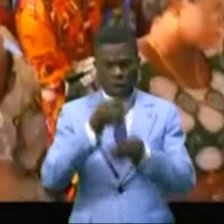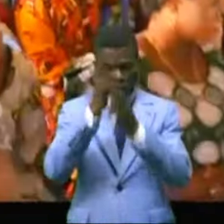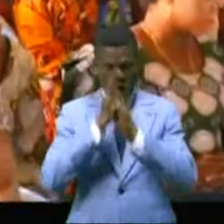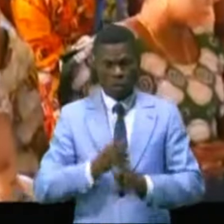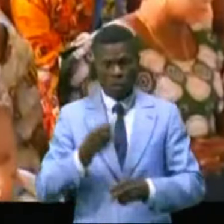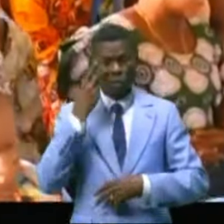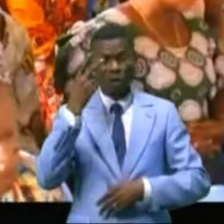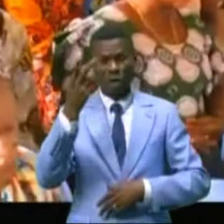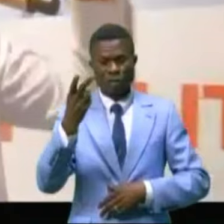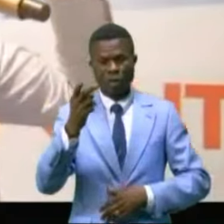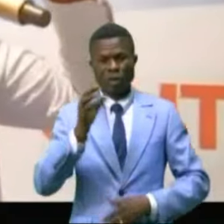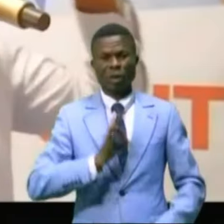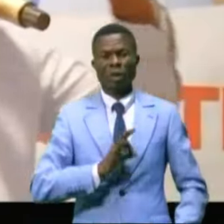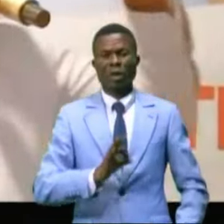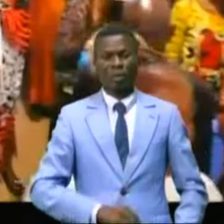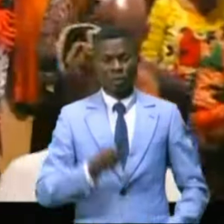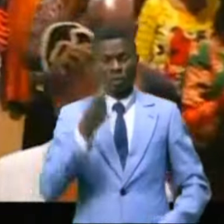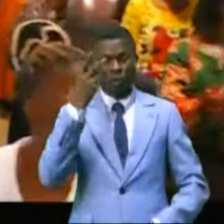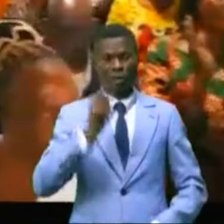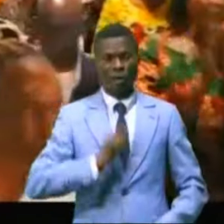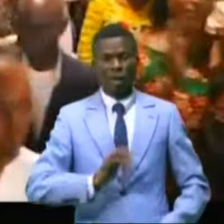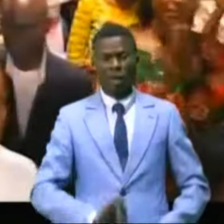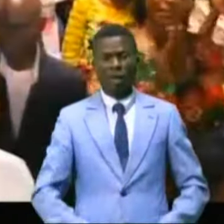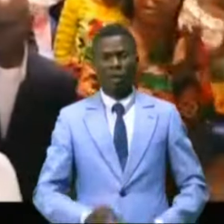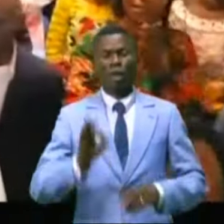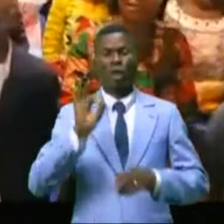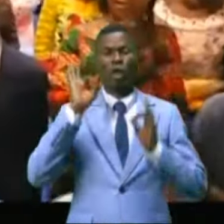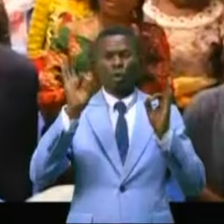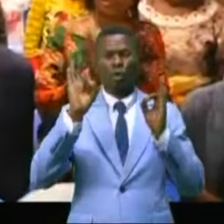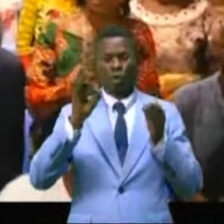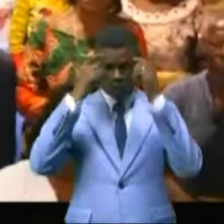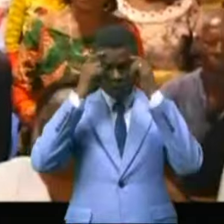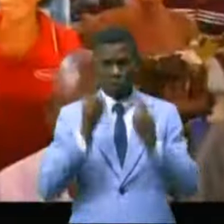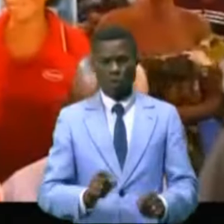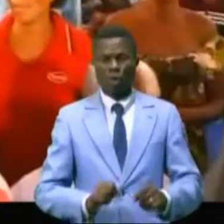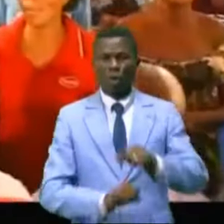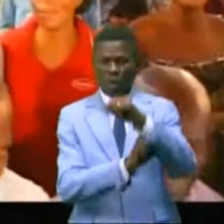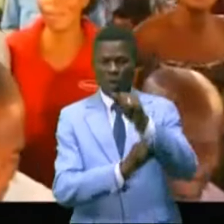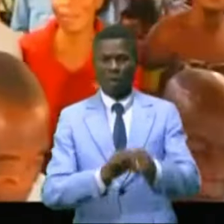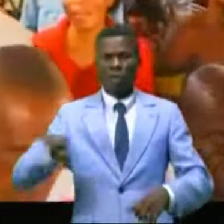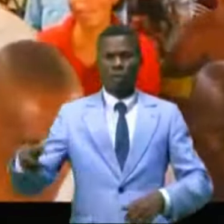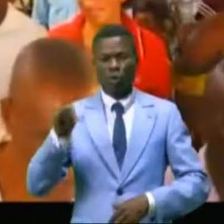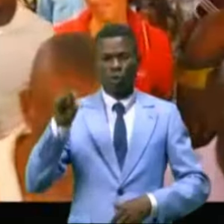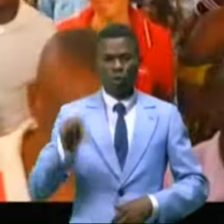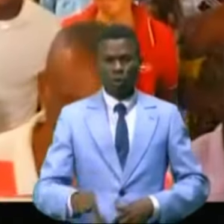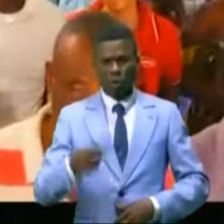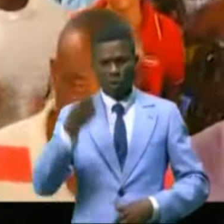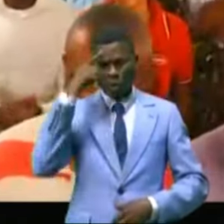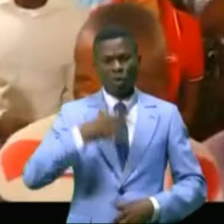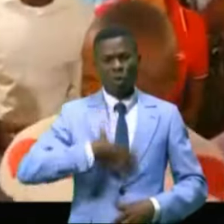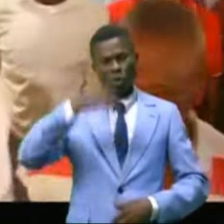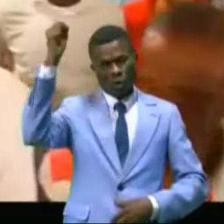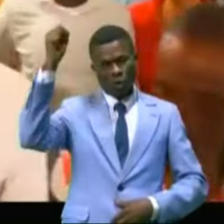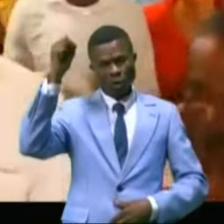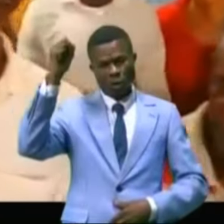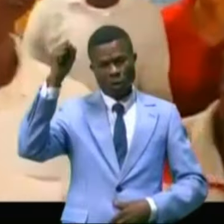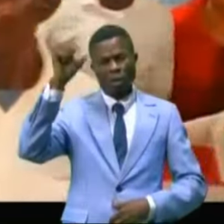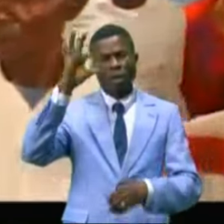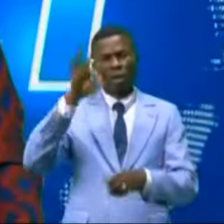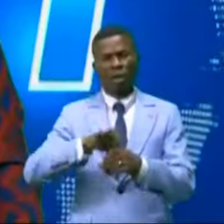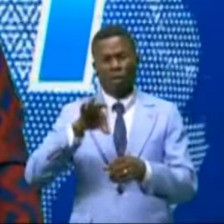à la vision du chef de l'État vision faatti renové reste rest donc déterminé à soutenir Jacques yaboula pour la réussite de